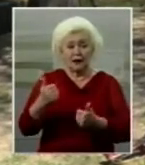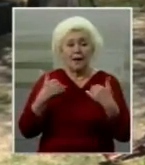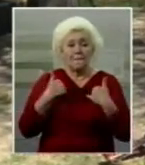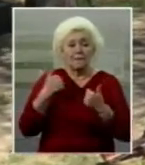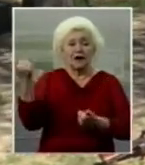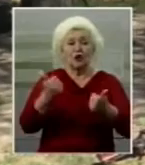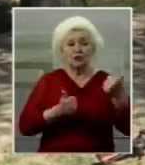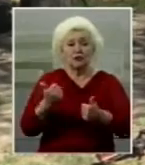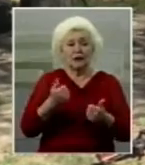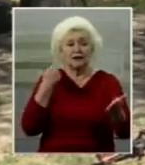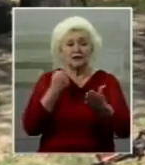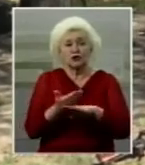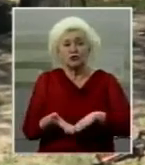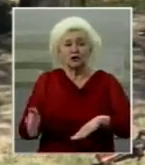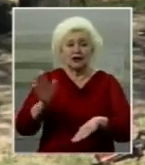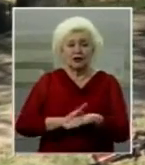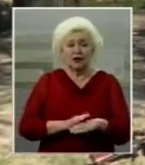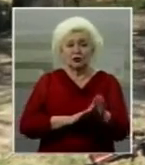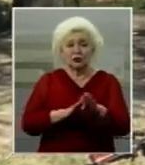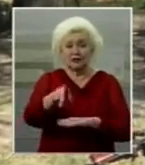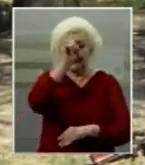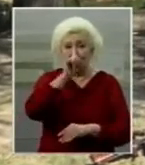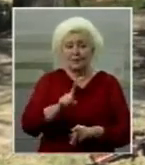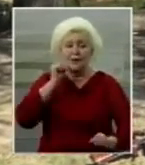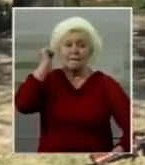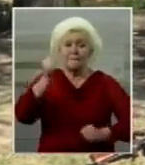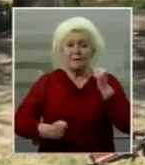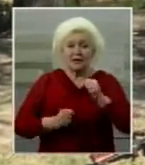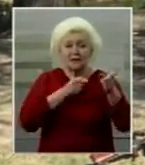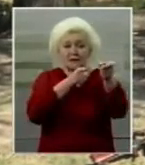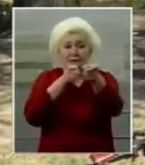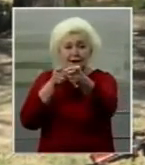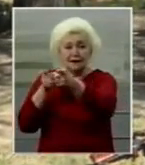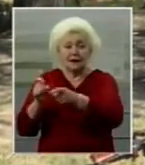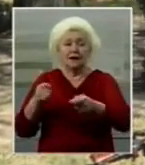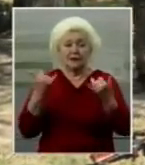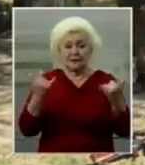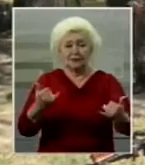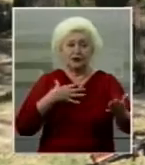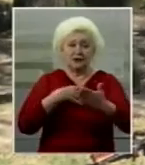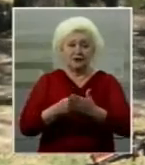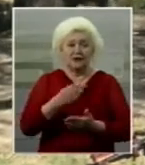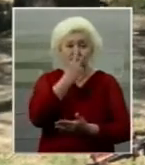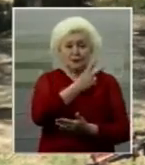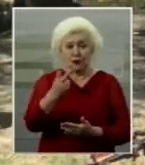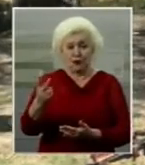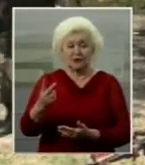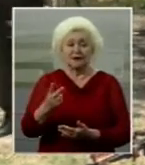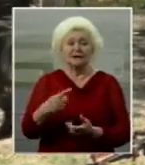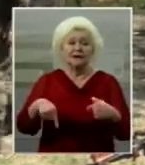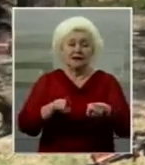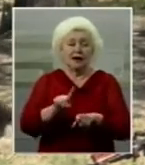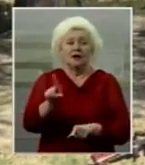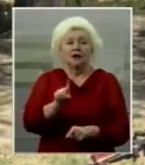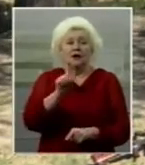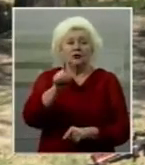дуже тяжко, цілий місяць. Бігали, стріляли. Ну, ми своє сьогодні показали, так що…